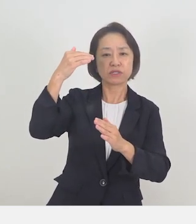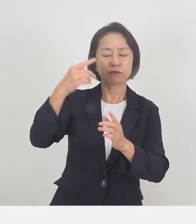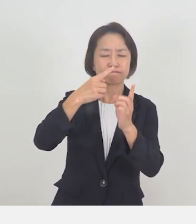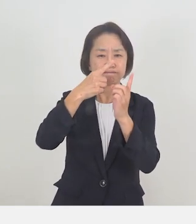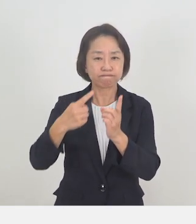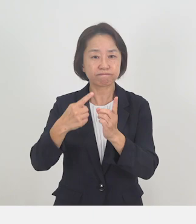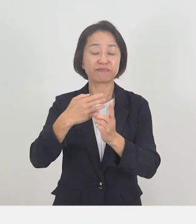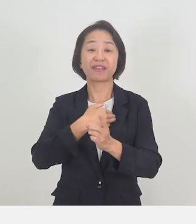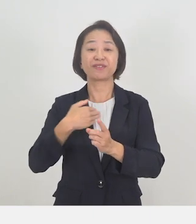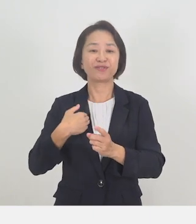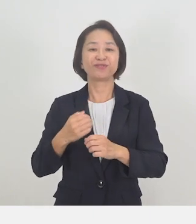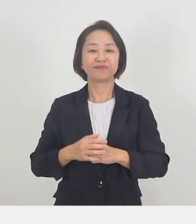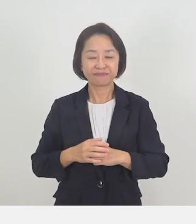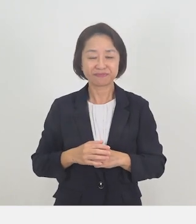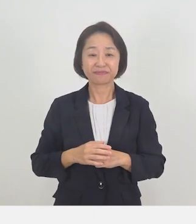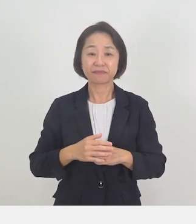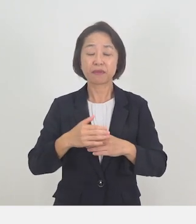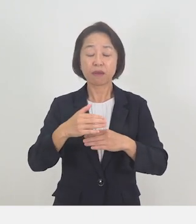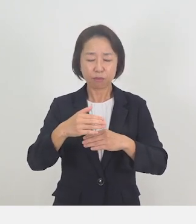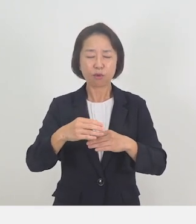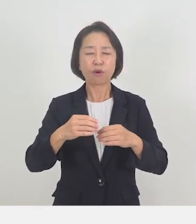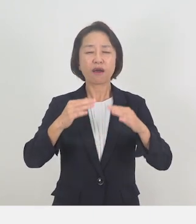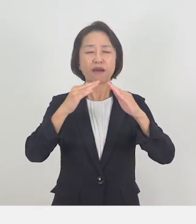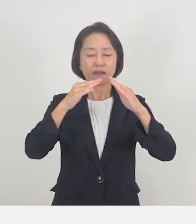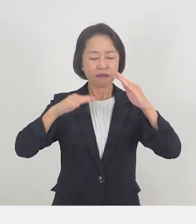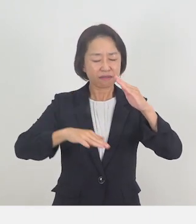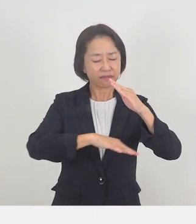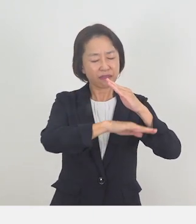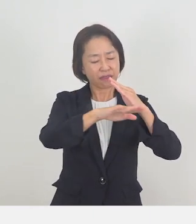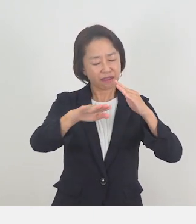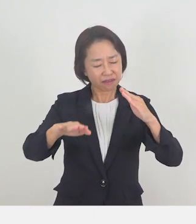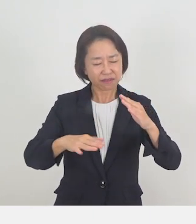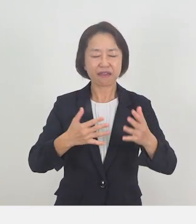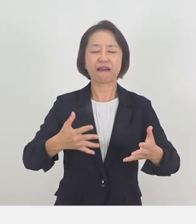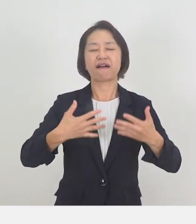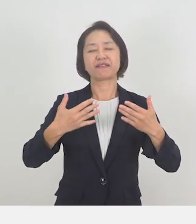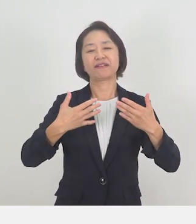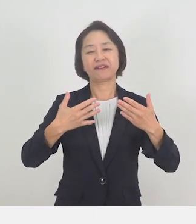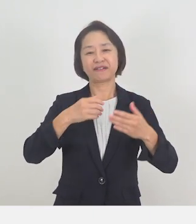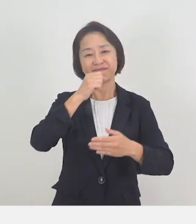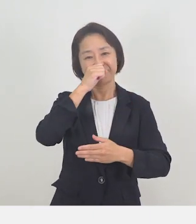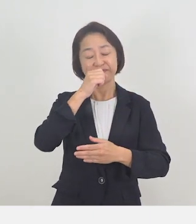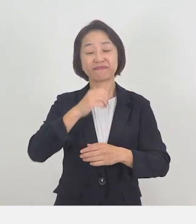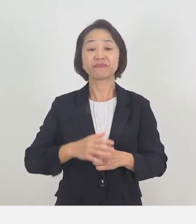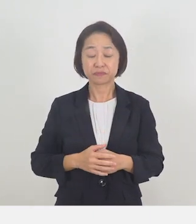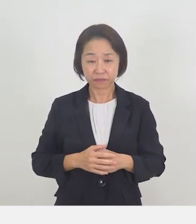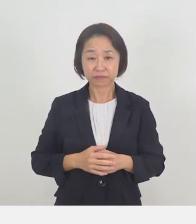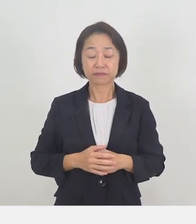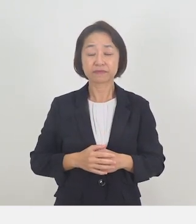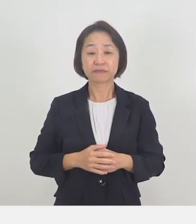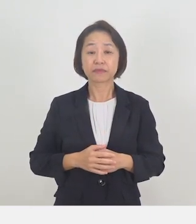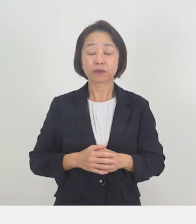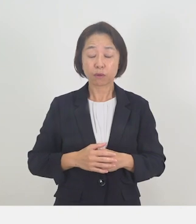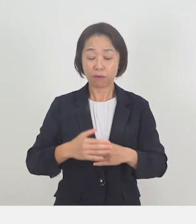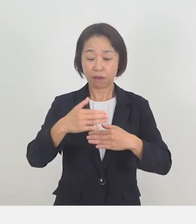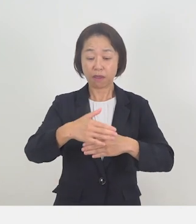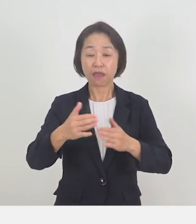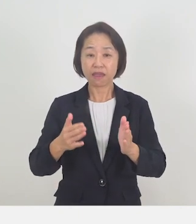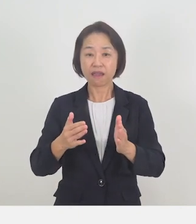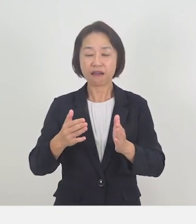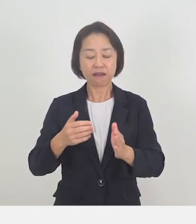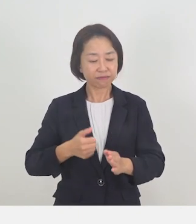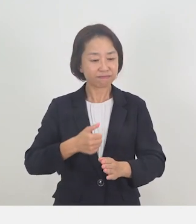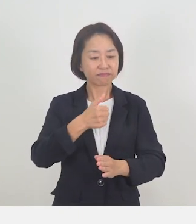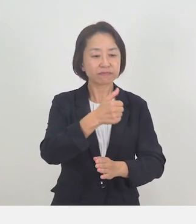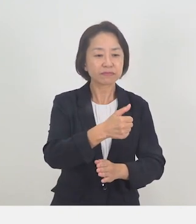でき足元だけでなく部屋の隅々までが暖かくなりますリビングだけでなく廊下や